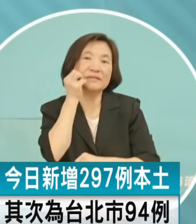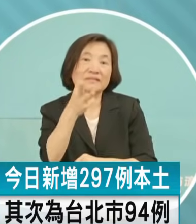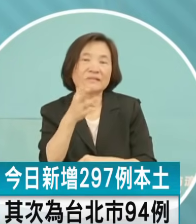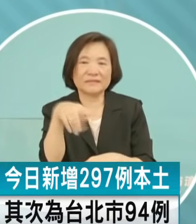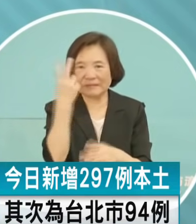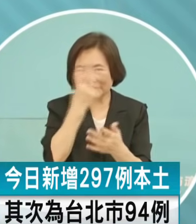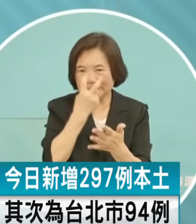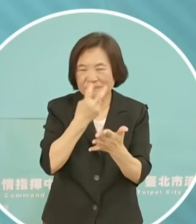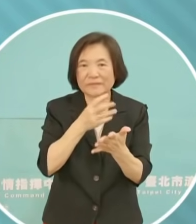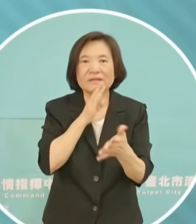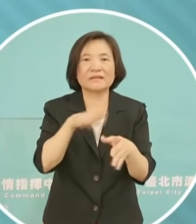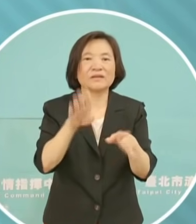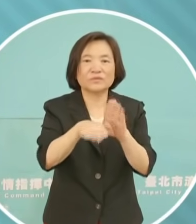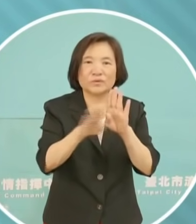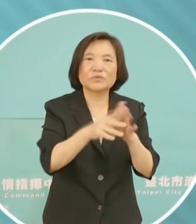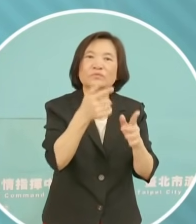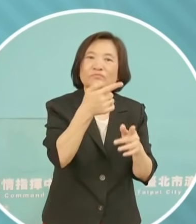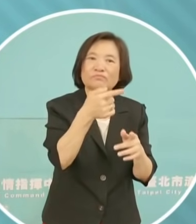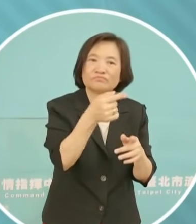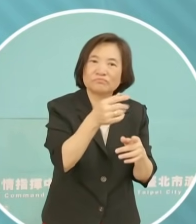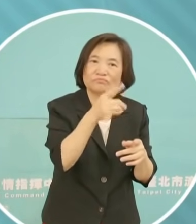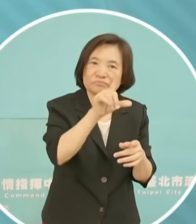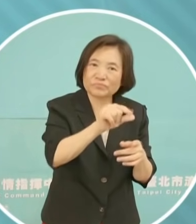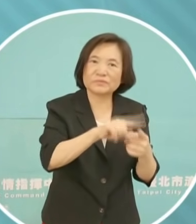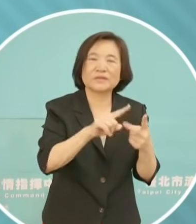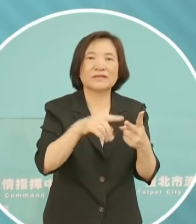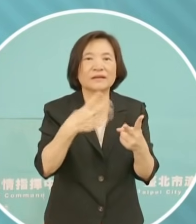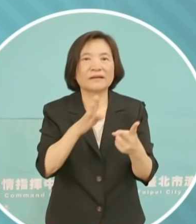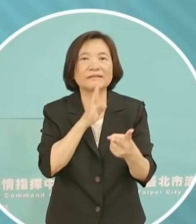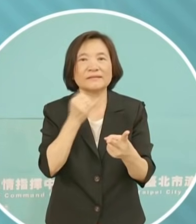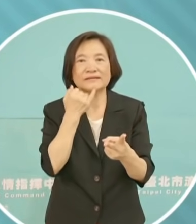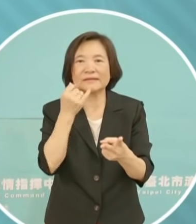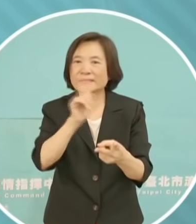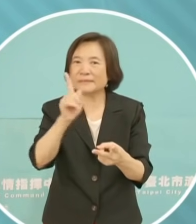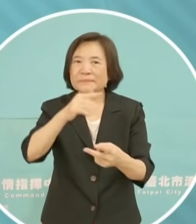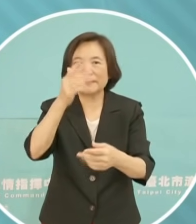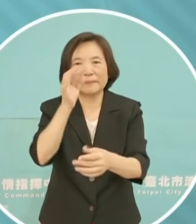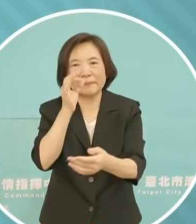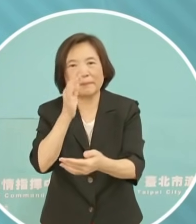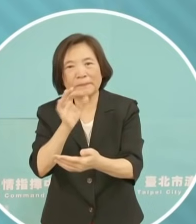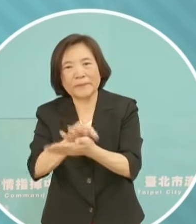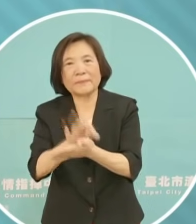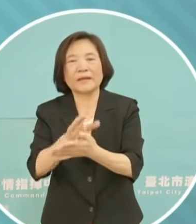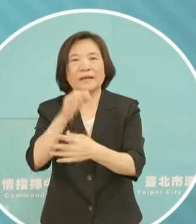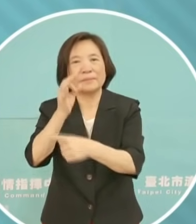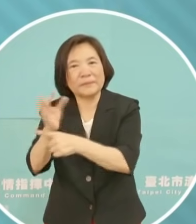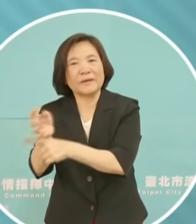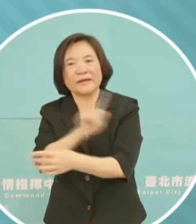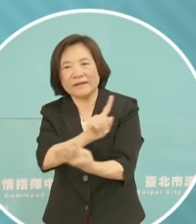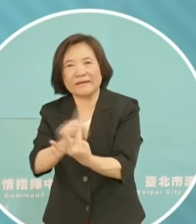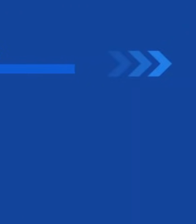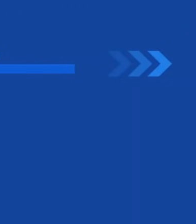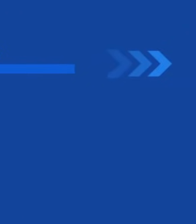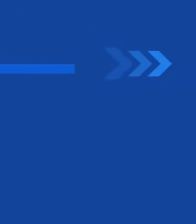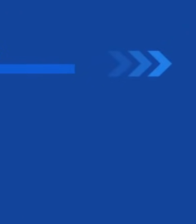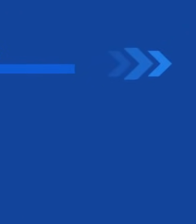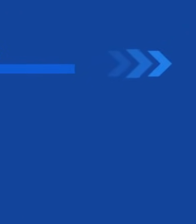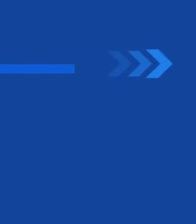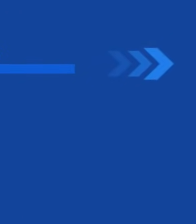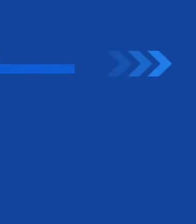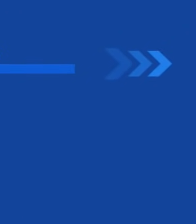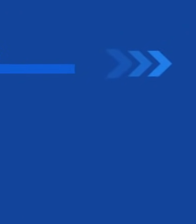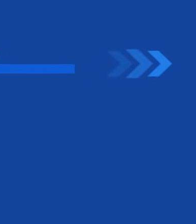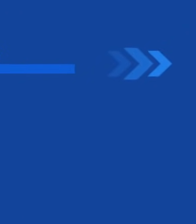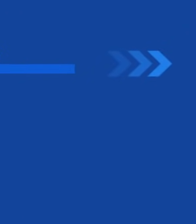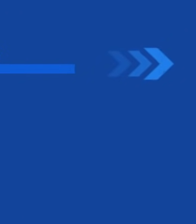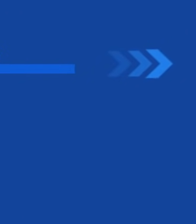租减税，延租延税，按照去年的一些措施，你知道吗？先宣布三个月。 请大家订阅、按